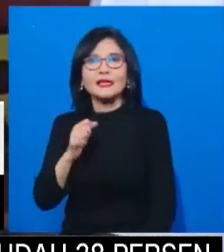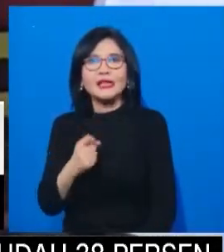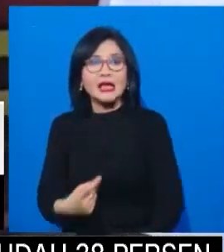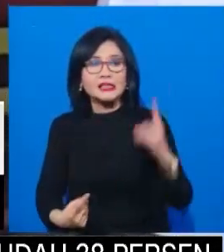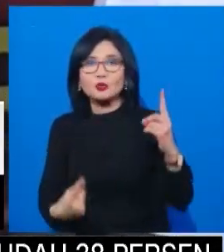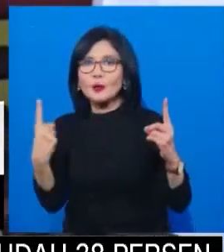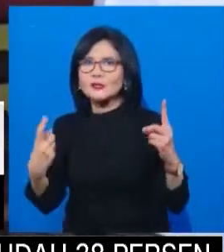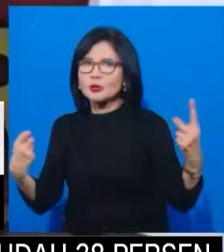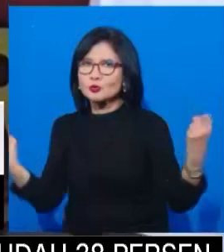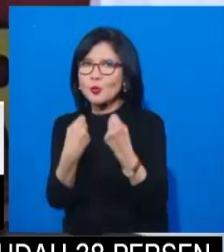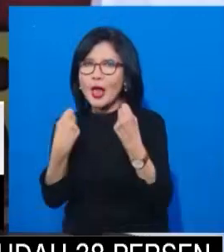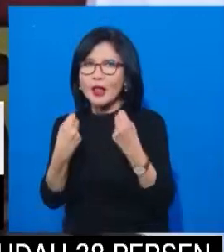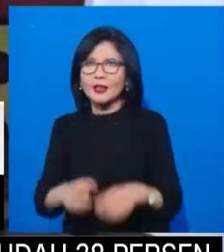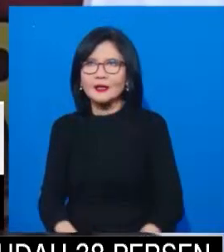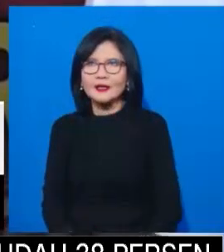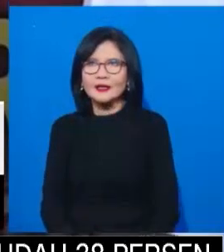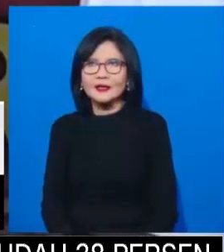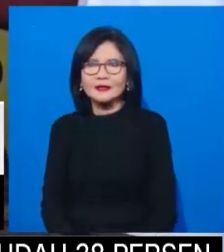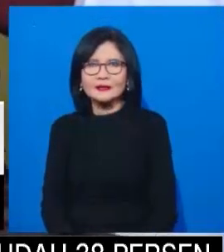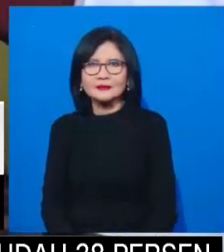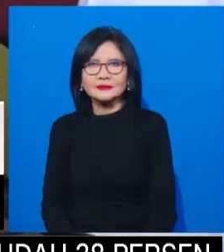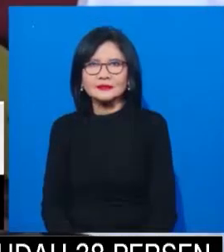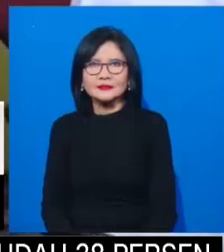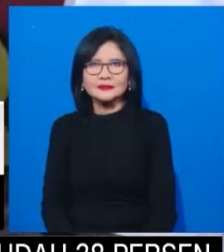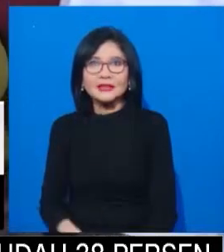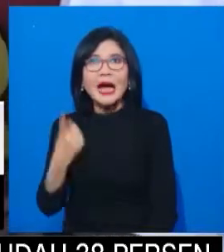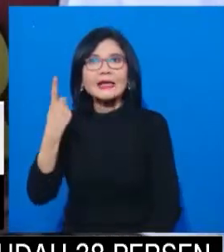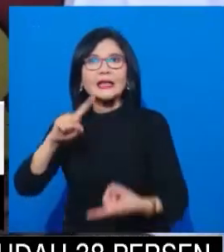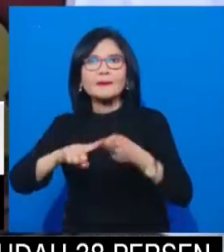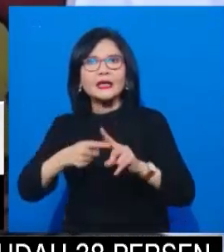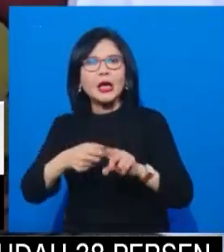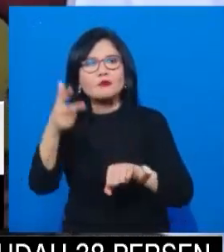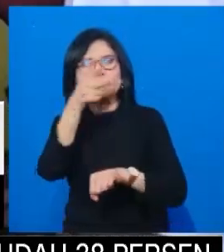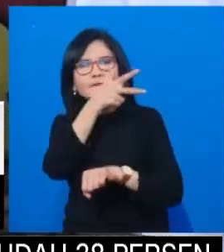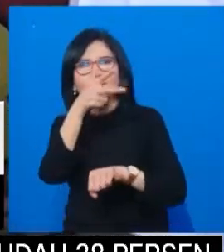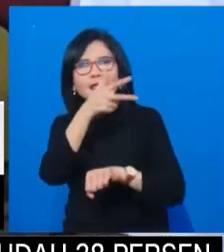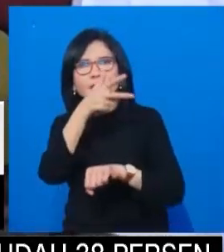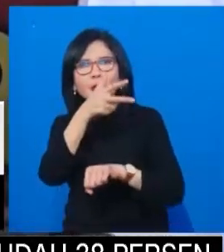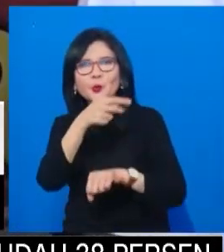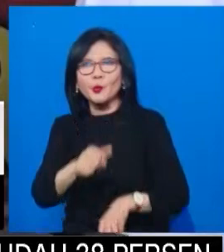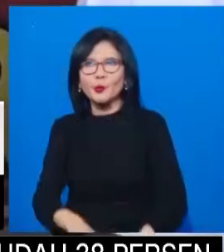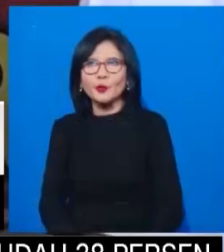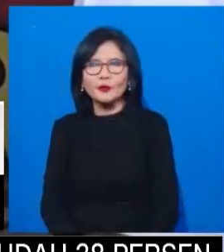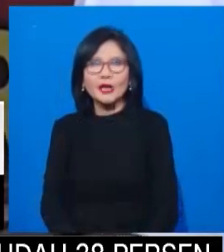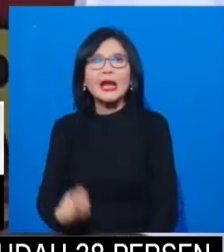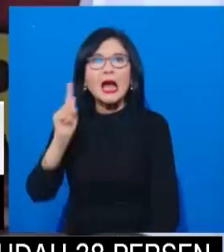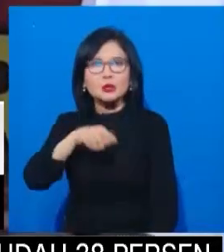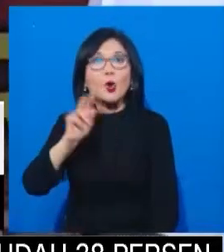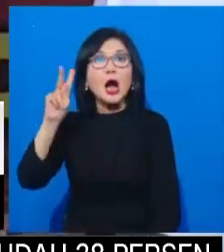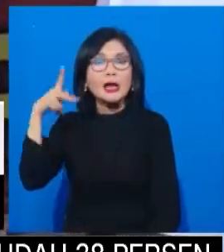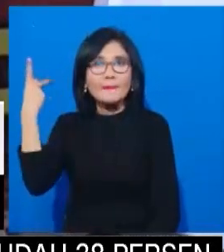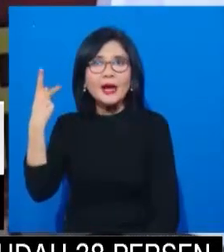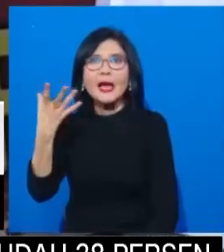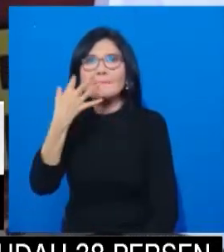satu. Dan kebetulan ada temannya korban ini yang mau video. Nah inilah yang pada hari kemarin itu